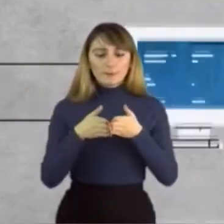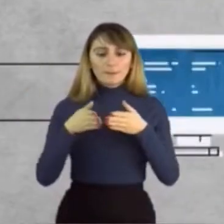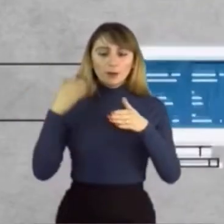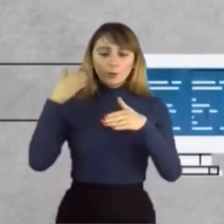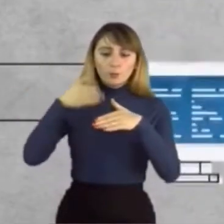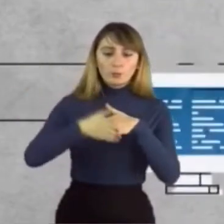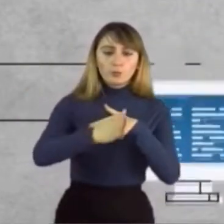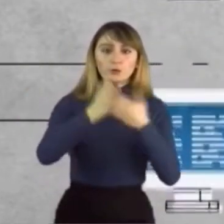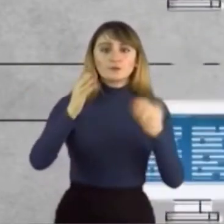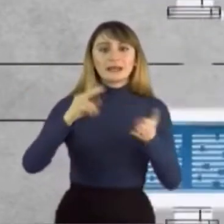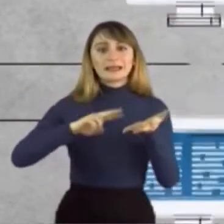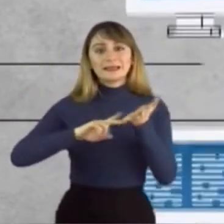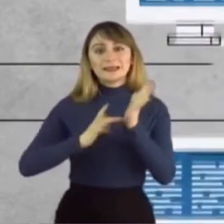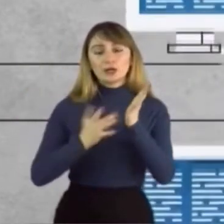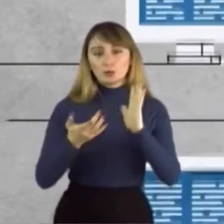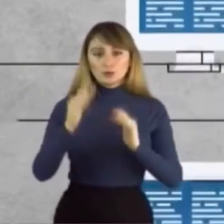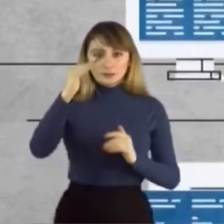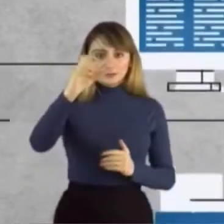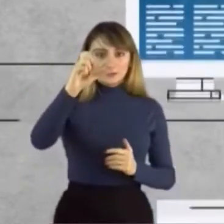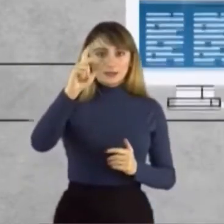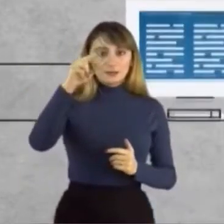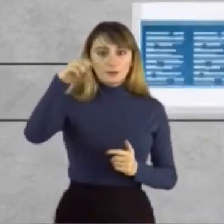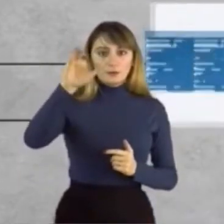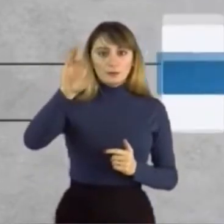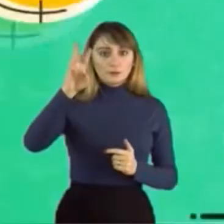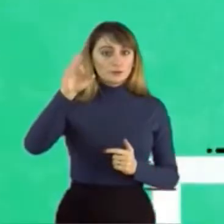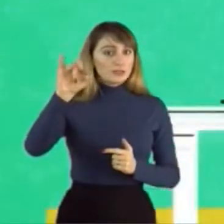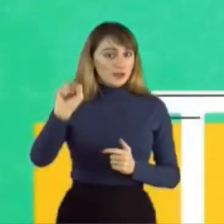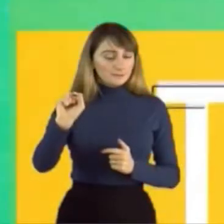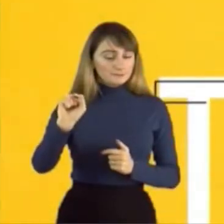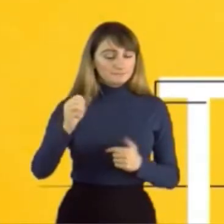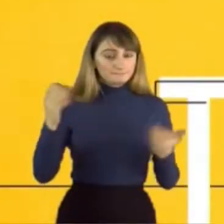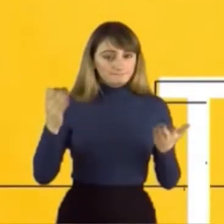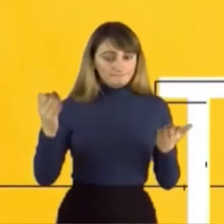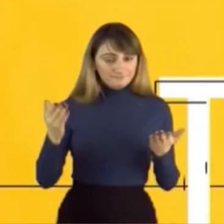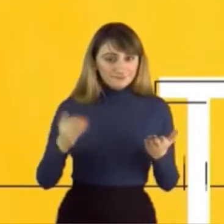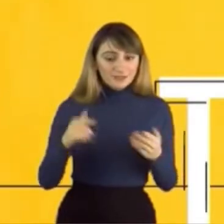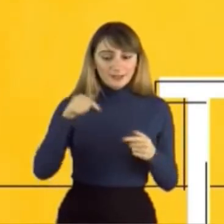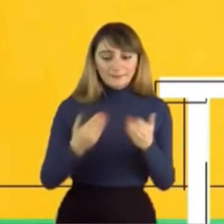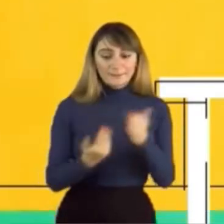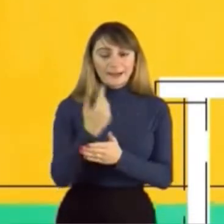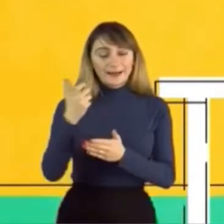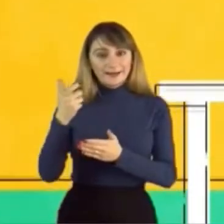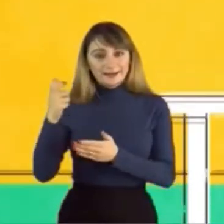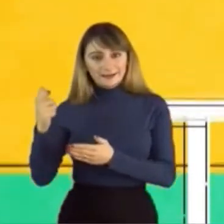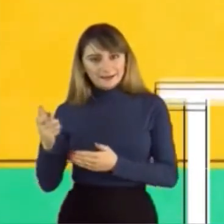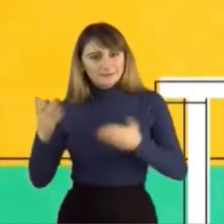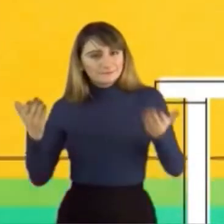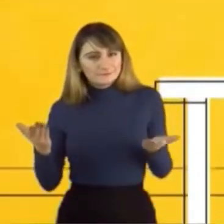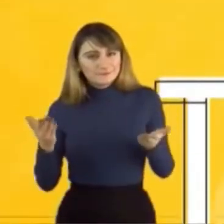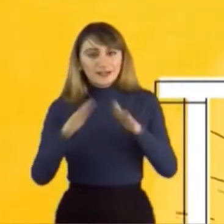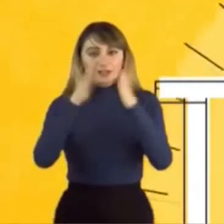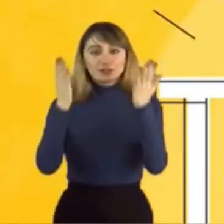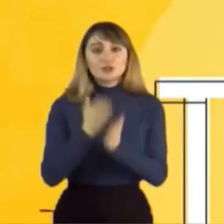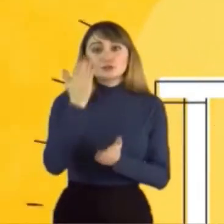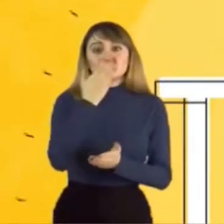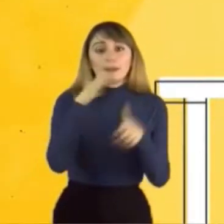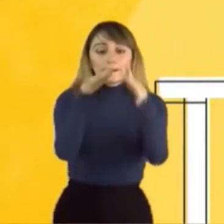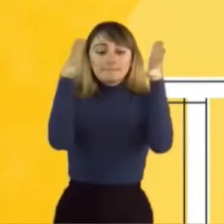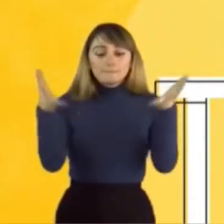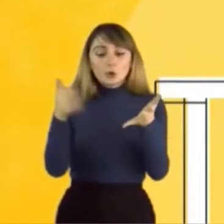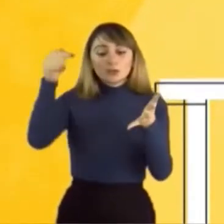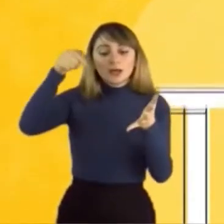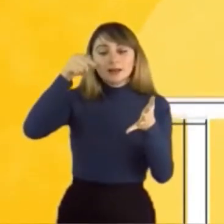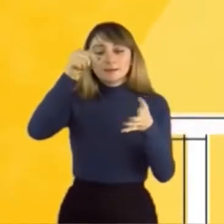Sot jetojmë në botën e komunikimit dhe të zhvillimit shumë të shpejtë të teknologjisë informative të komunikimit. Në këtë situatë të re, i